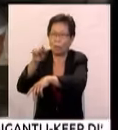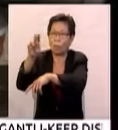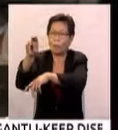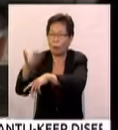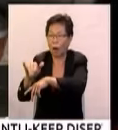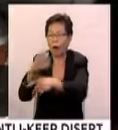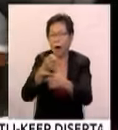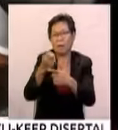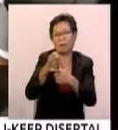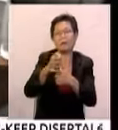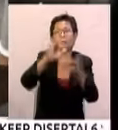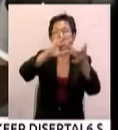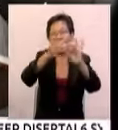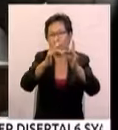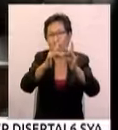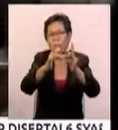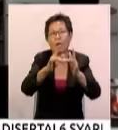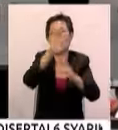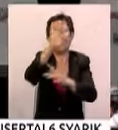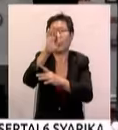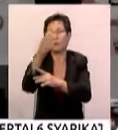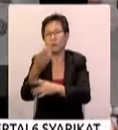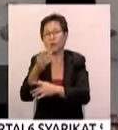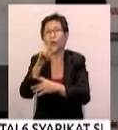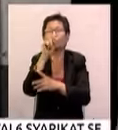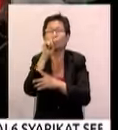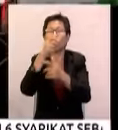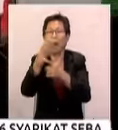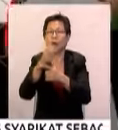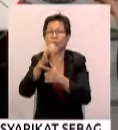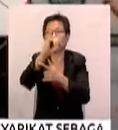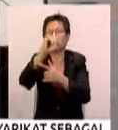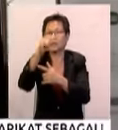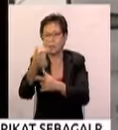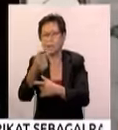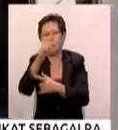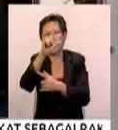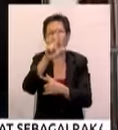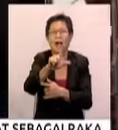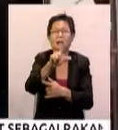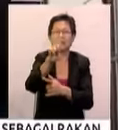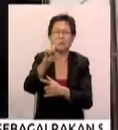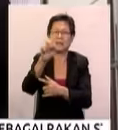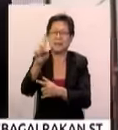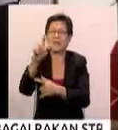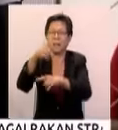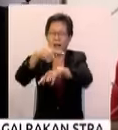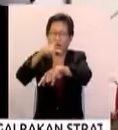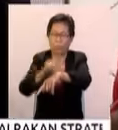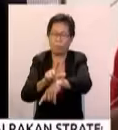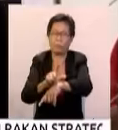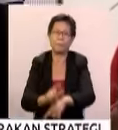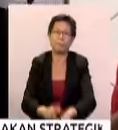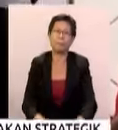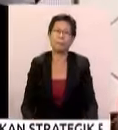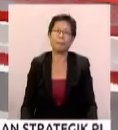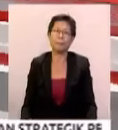www.ltdlangkawi.my atau media sosial di Facebook, Twitter dan Instagram LTD Langkawi.